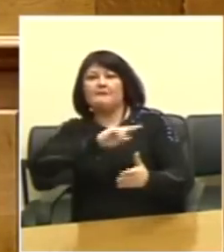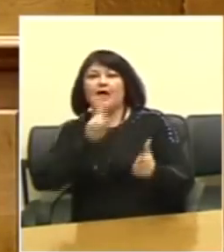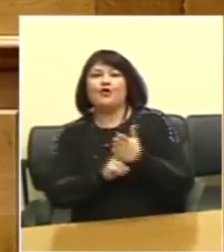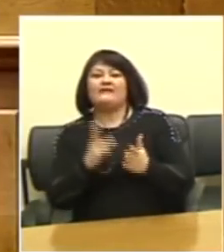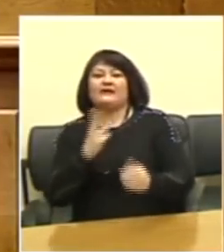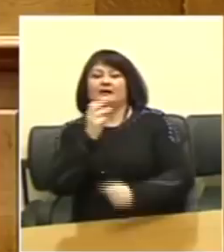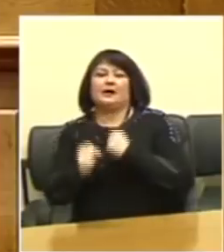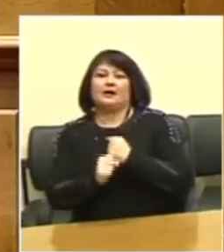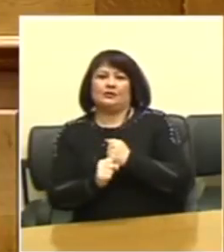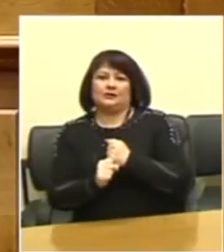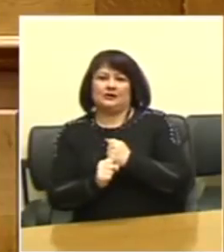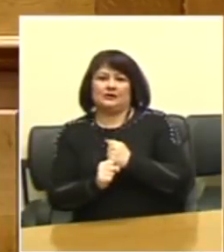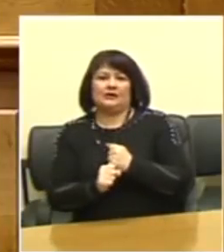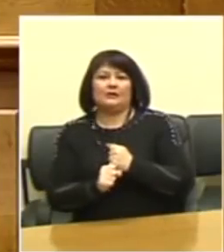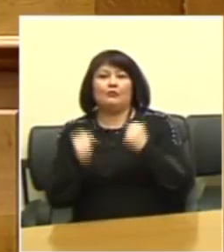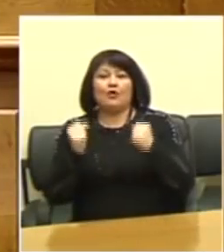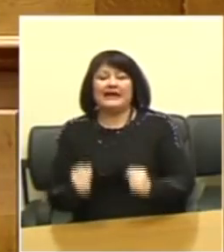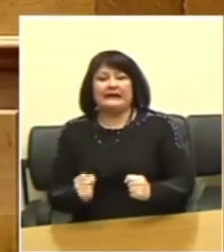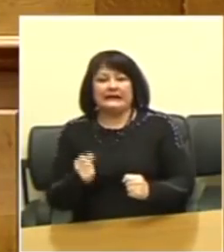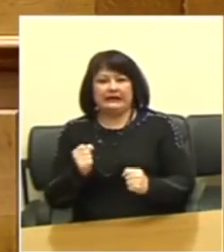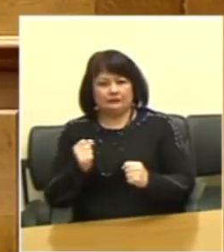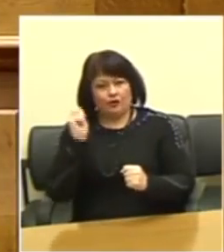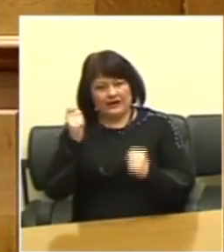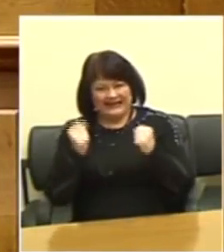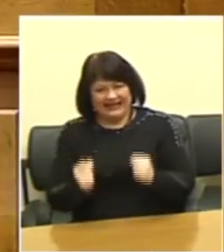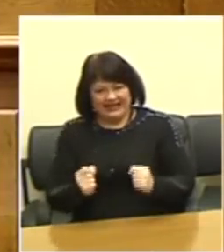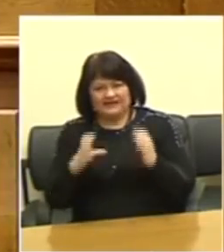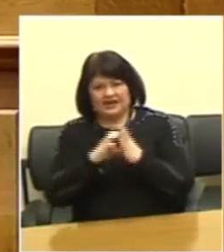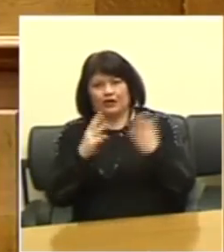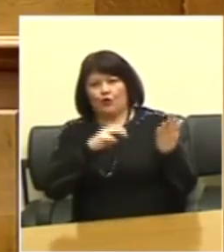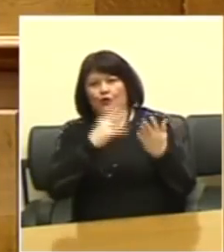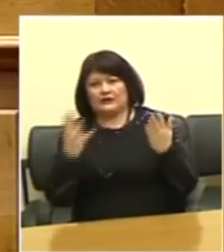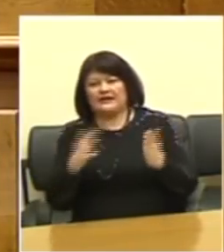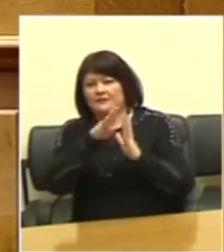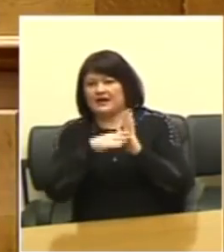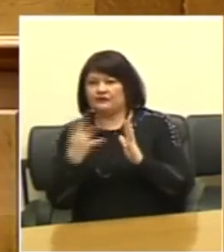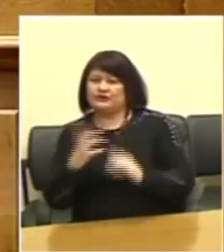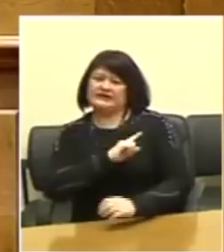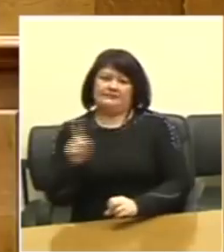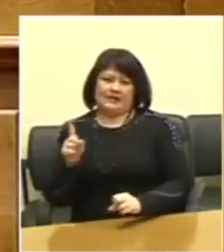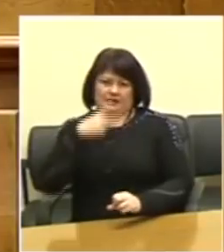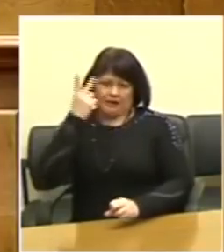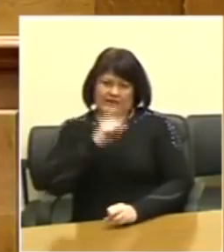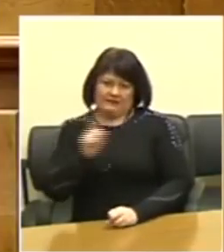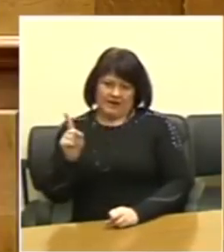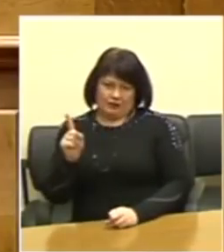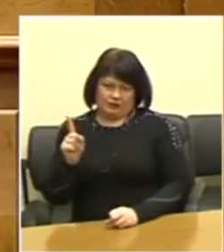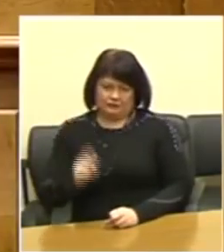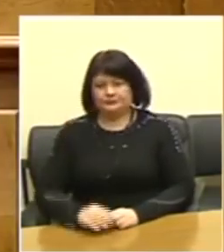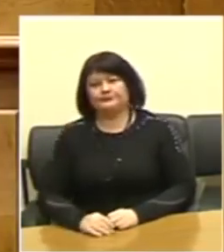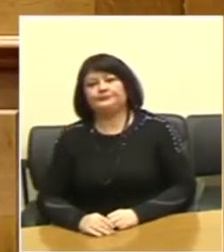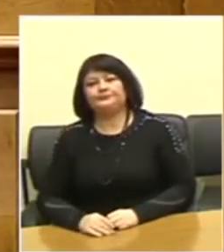να τοποθετούνται σε πολιτικές θέσεις, άρθρο 89, παράγραφος 4. Καθώς